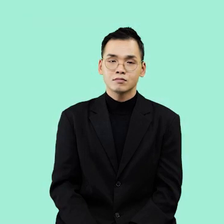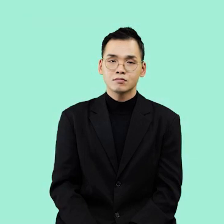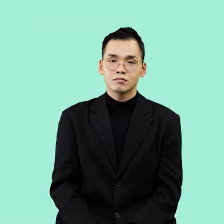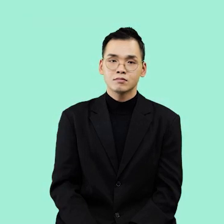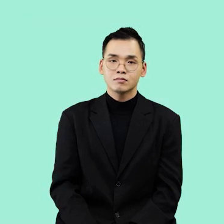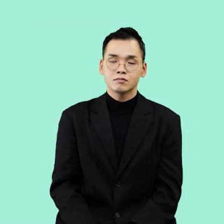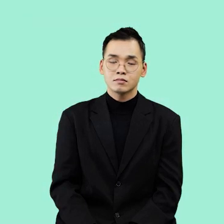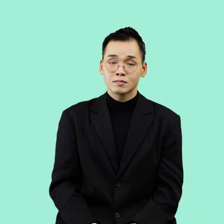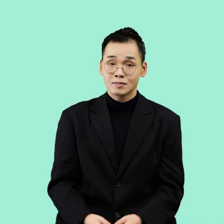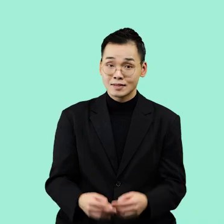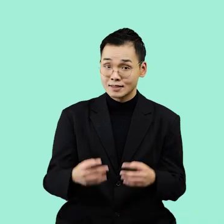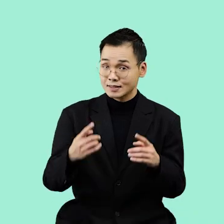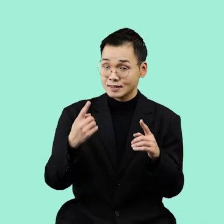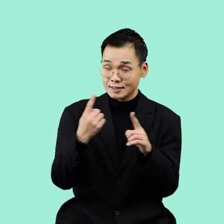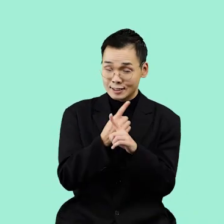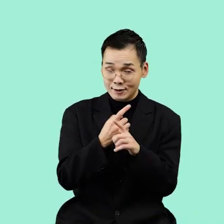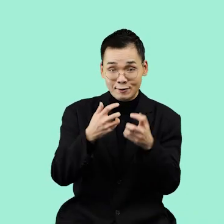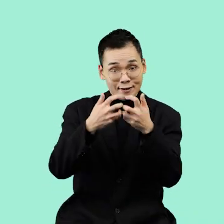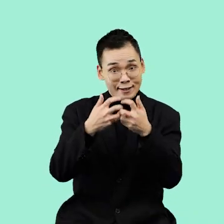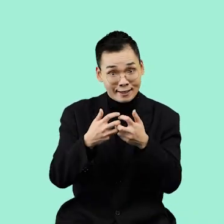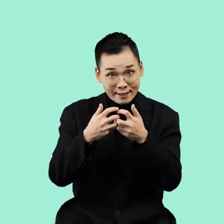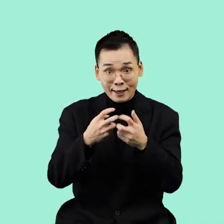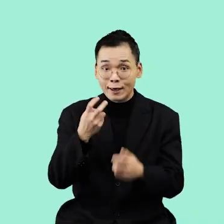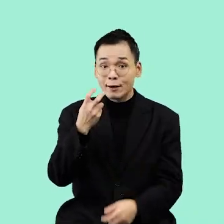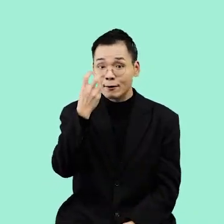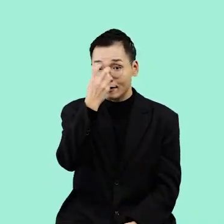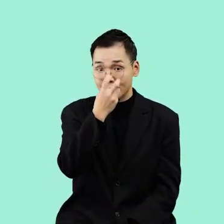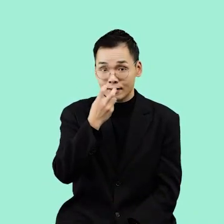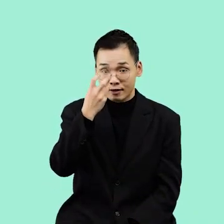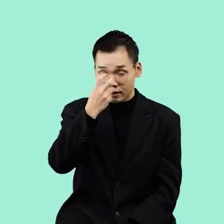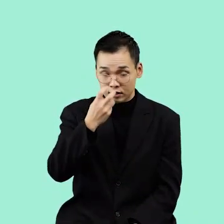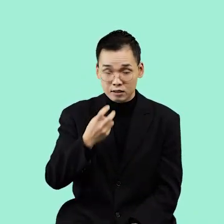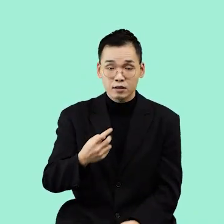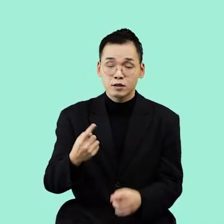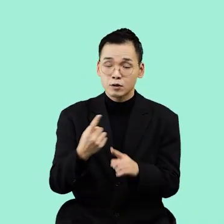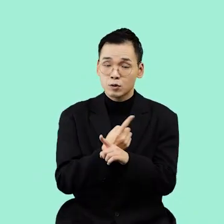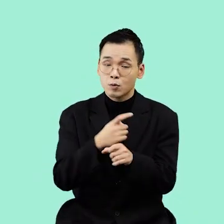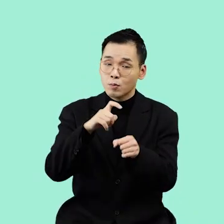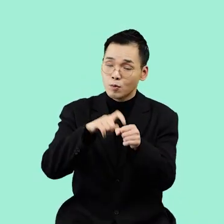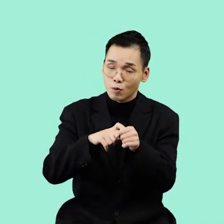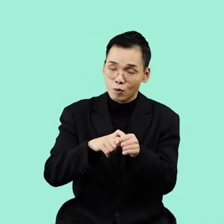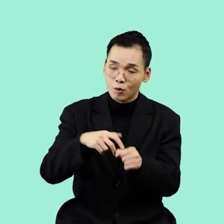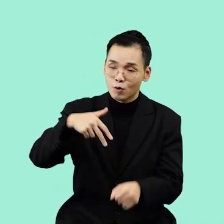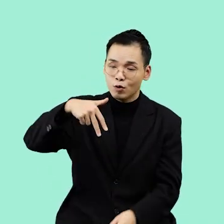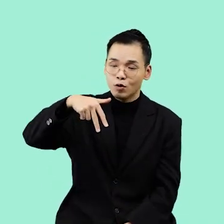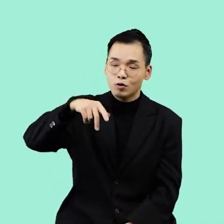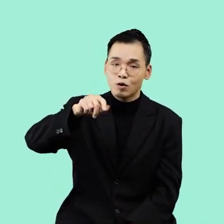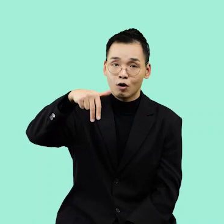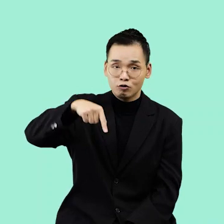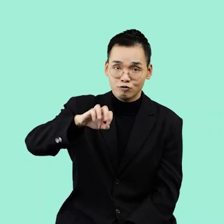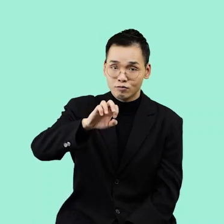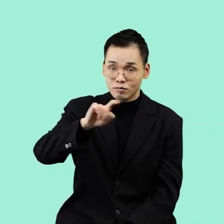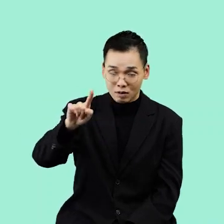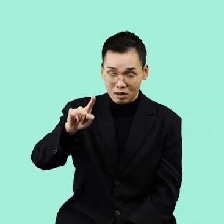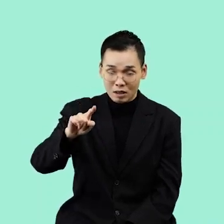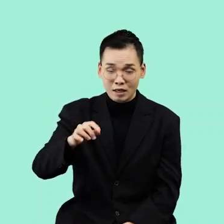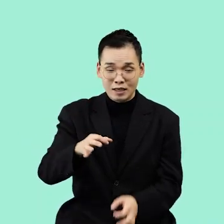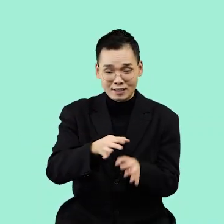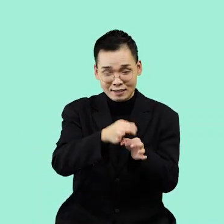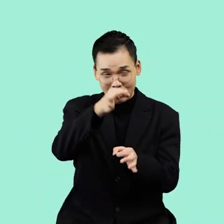다음은 치료기구 관리입니다. 치료를 위해 사용한 저주파 치료기 선을 풀어 정리합니다.